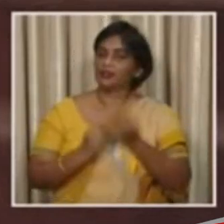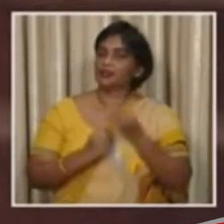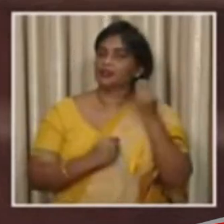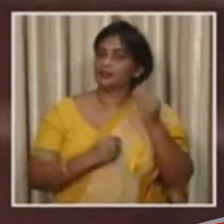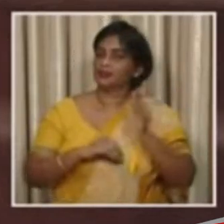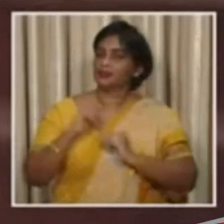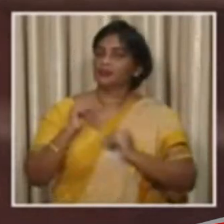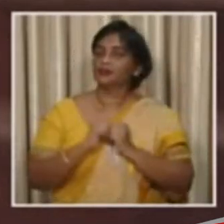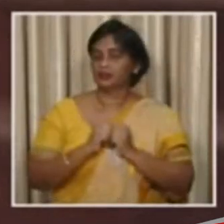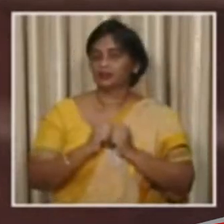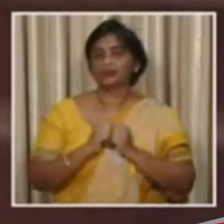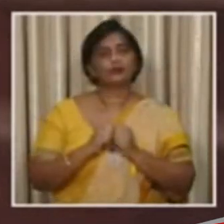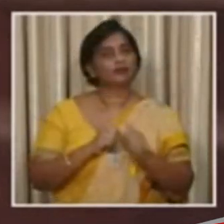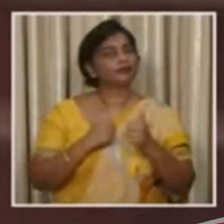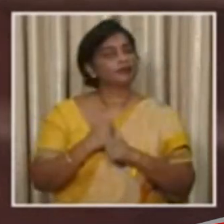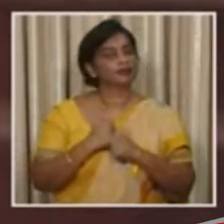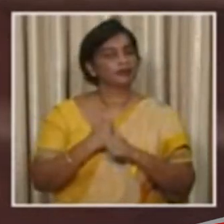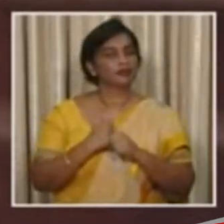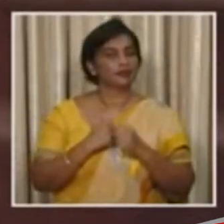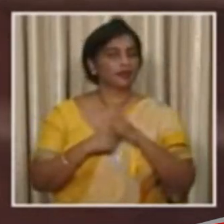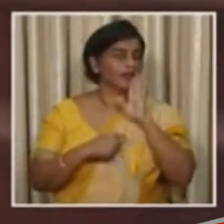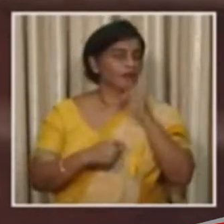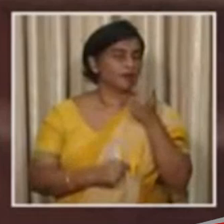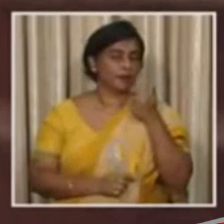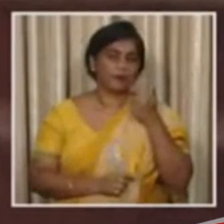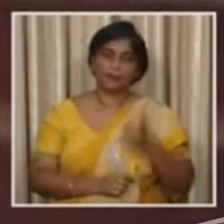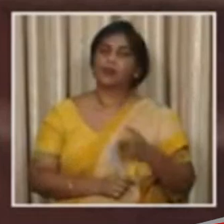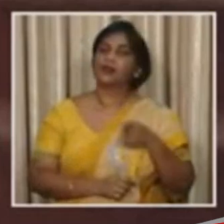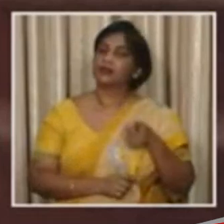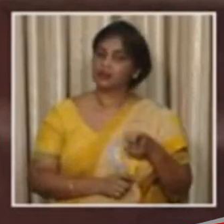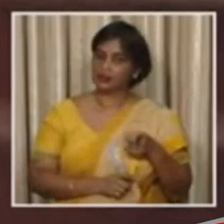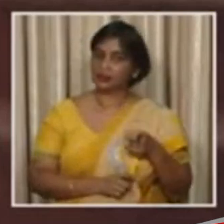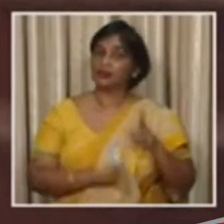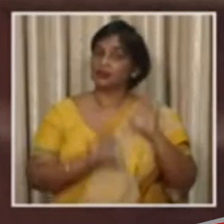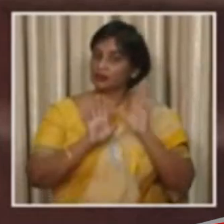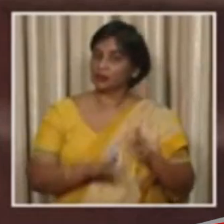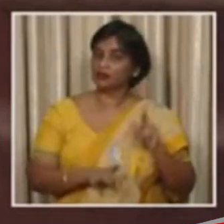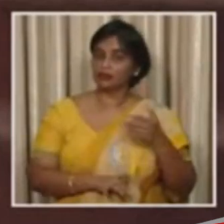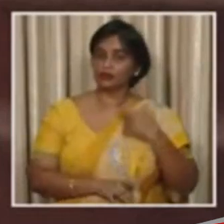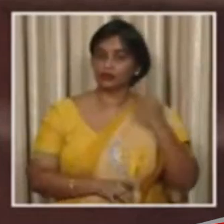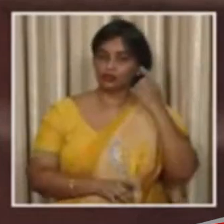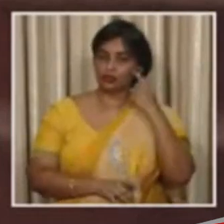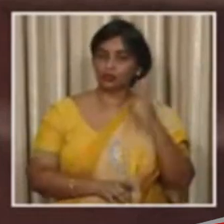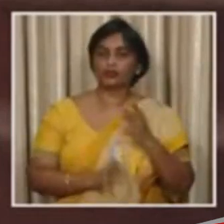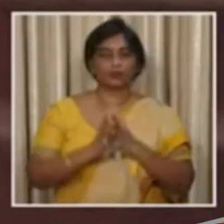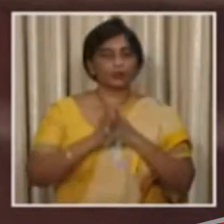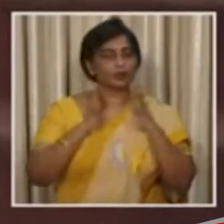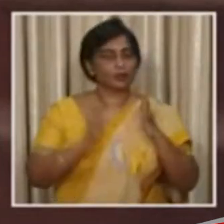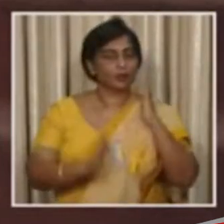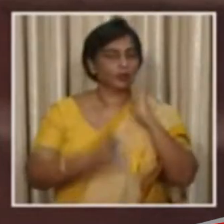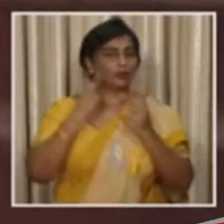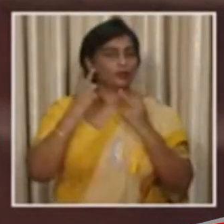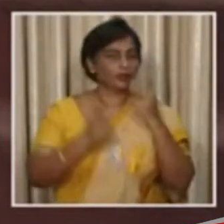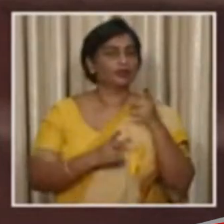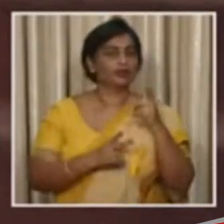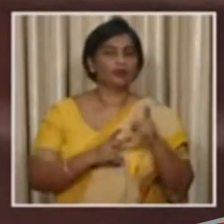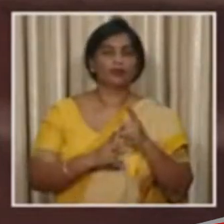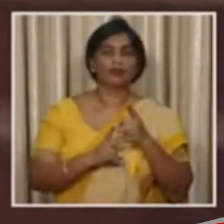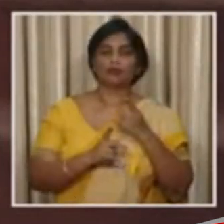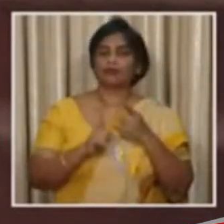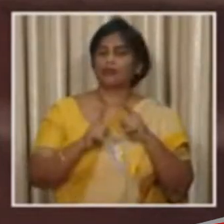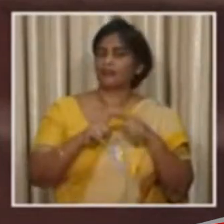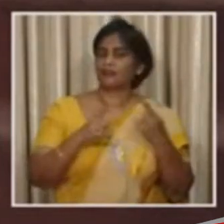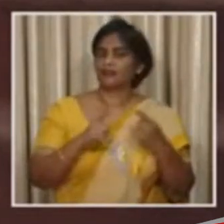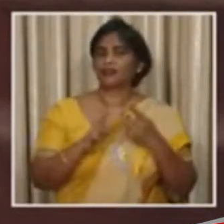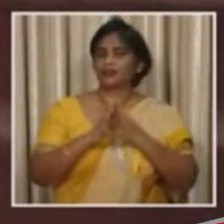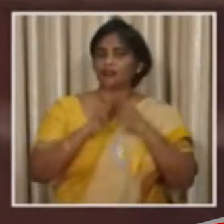ක්‍රමවේදයක් ප්ලැට්ෆෝම් එකක් හදන එක තමයි වඩාත්ම ඵලදායි වෙන්නේ. හැබැයි අපි දන්නවා ගොඩක් මේ එන සංචාරකයෝ ඒගොල්ලන්ට බූපා අවීවා ඒ